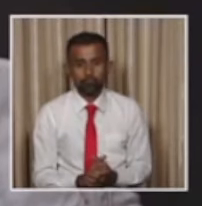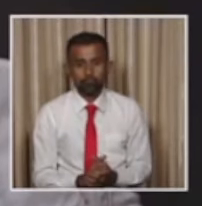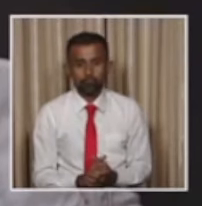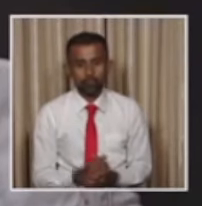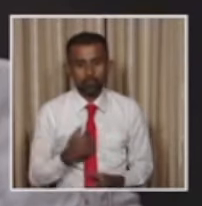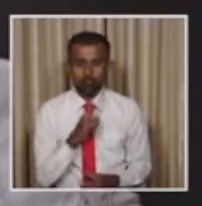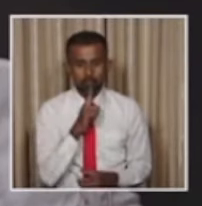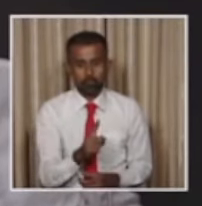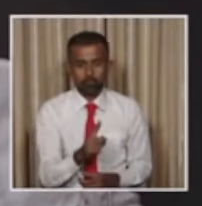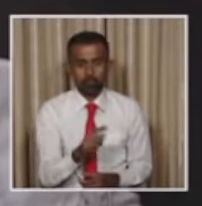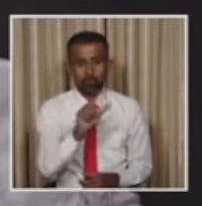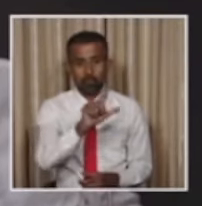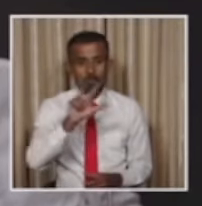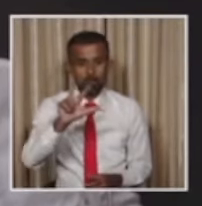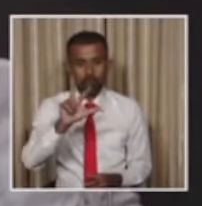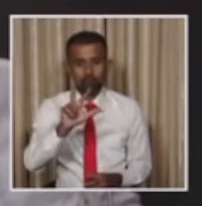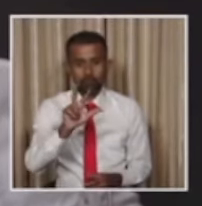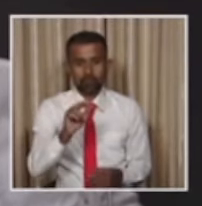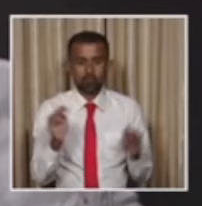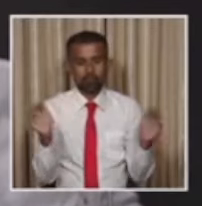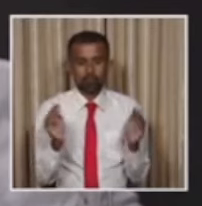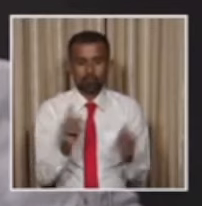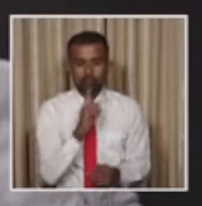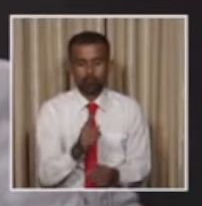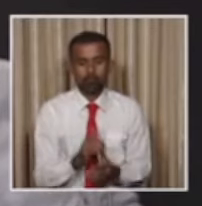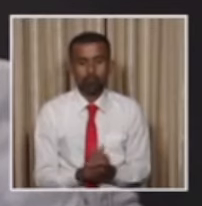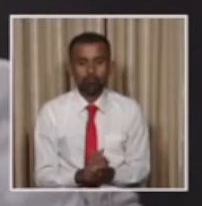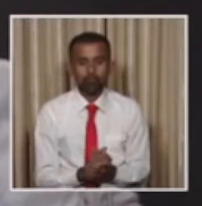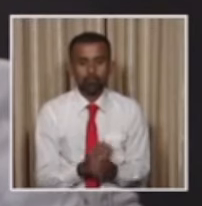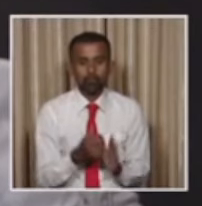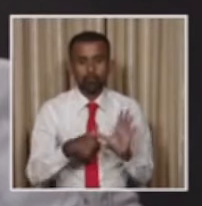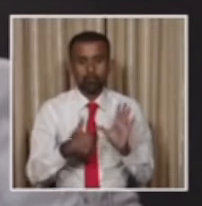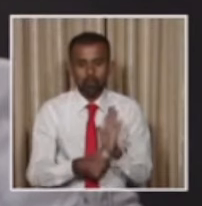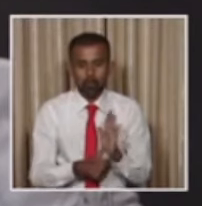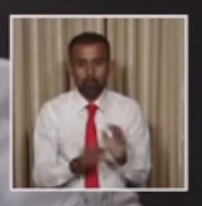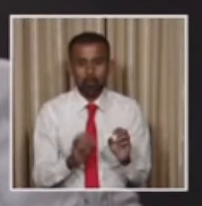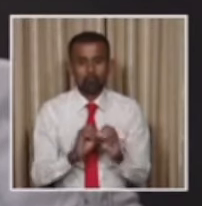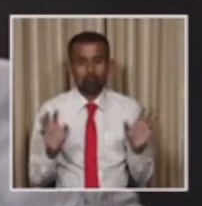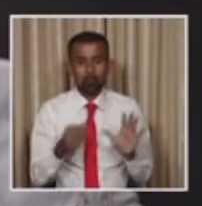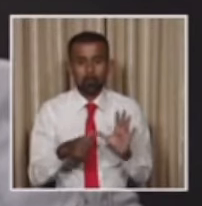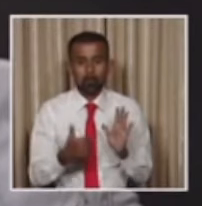සමන් කියලා දෙන්න. 78 වගන්සියේ කෙටි සටහනේ කියන්නේ පනත් කෙටුම්පතක් පළ කිරීම